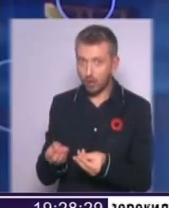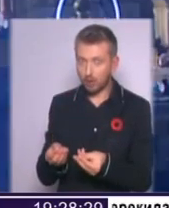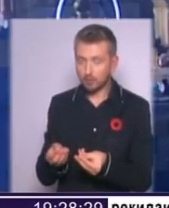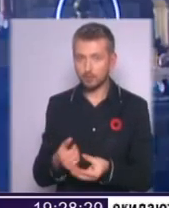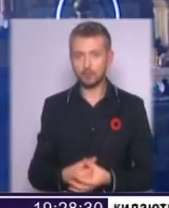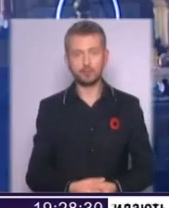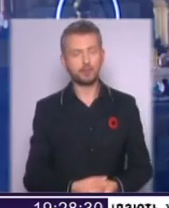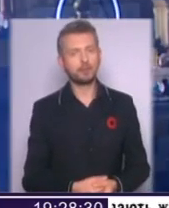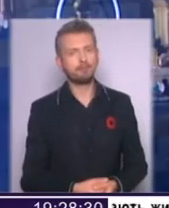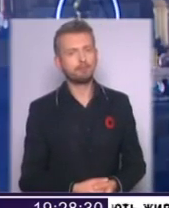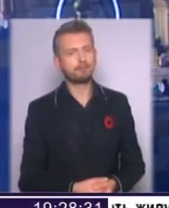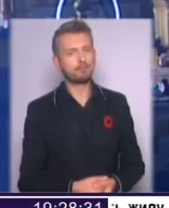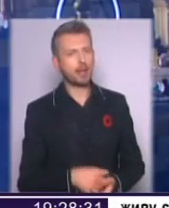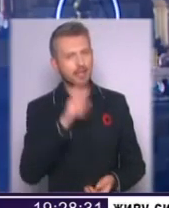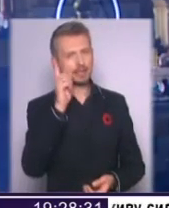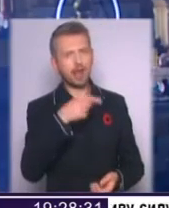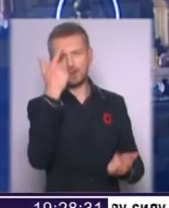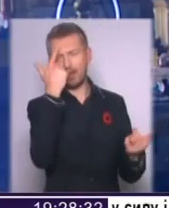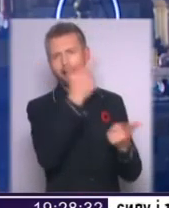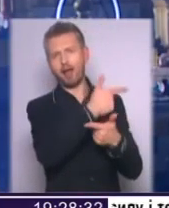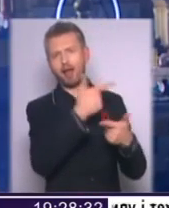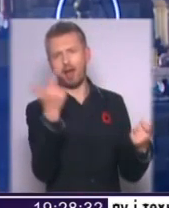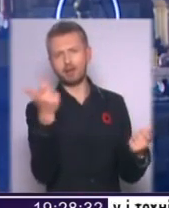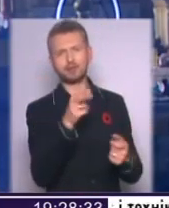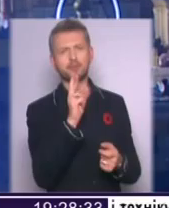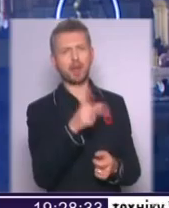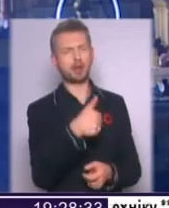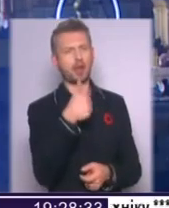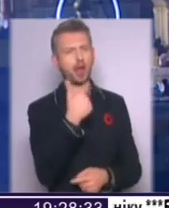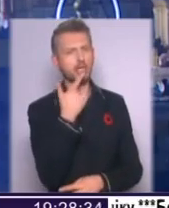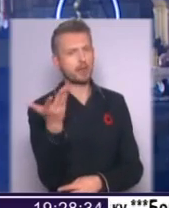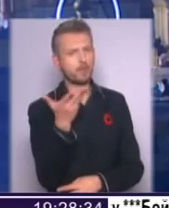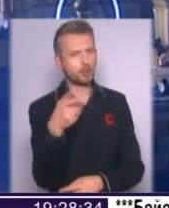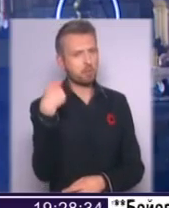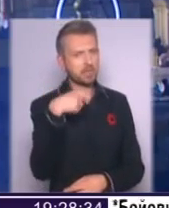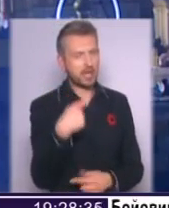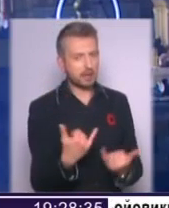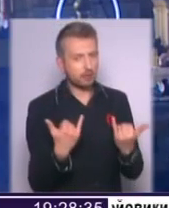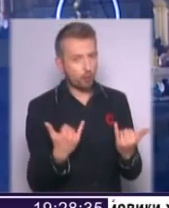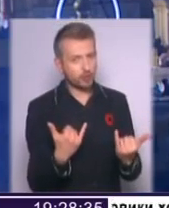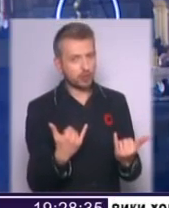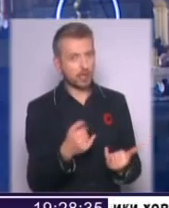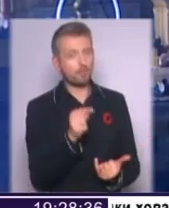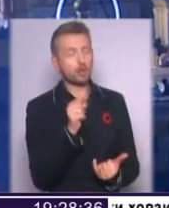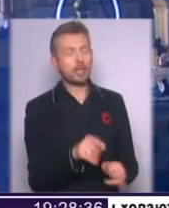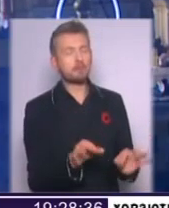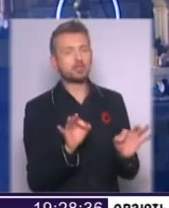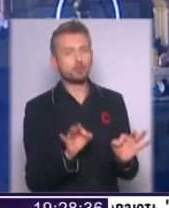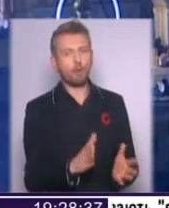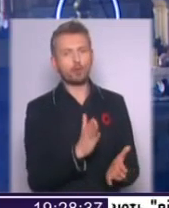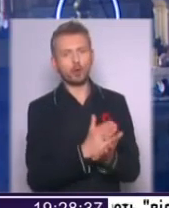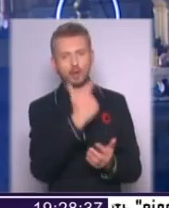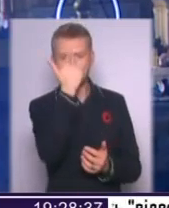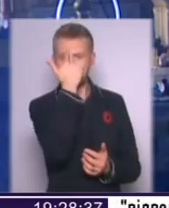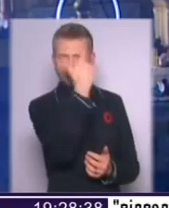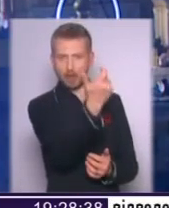Знаєте, гасла, як і гарний виступ президента, ну, теза, сьогоднішній, вони, безумовно, є сигналом.